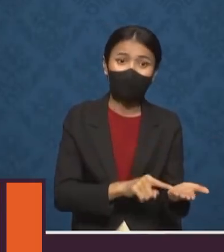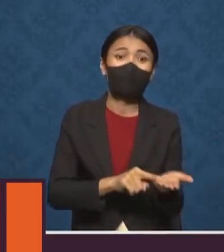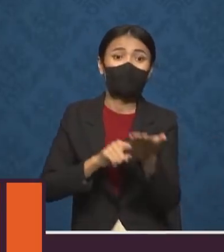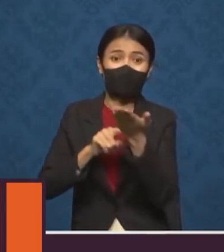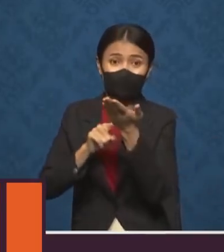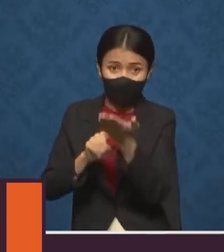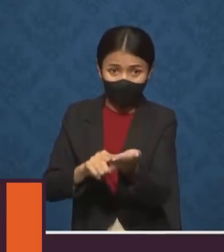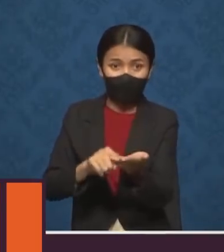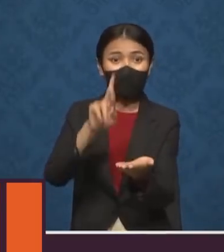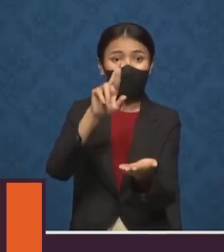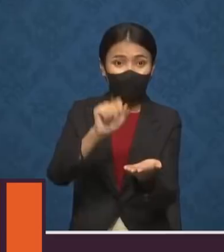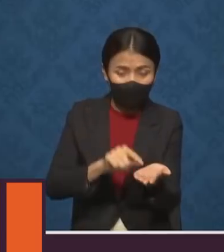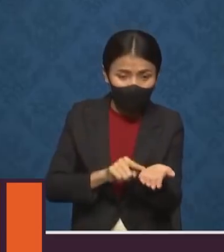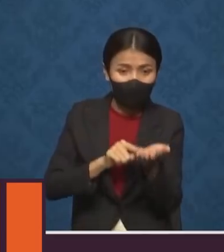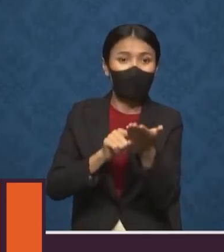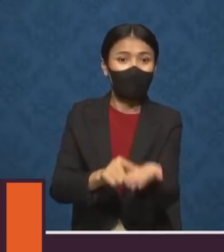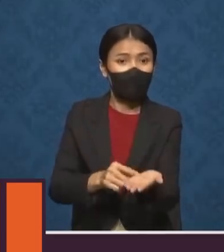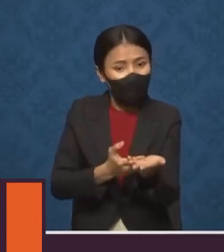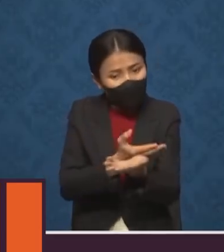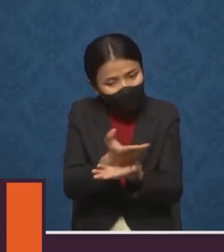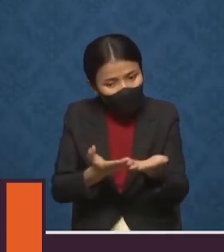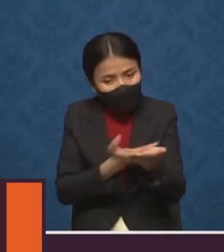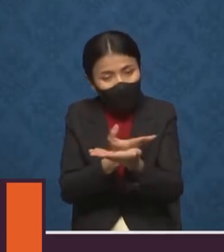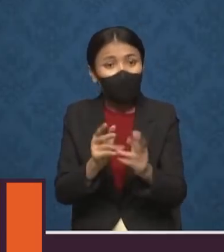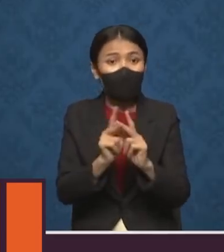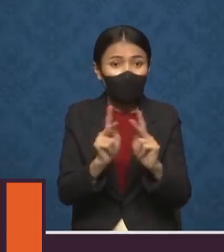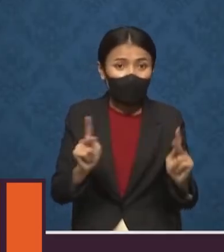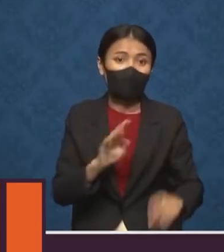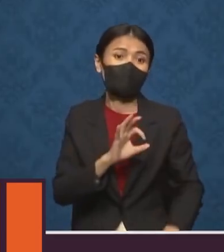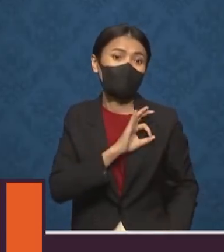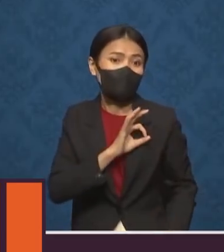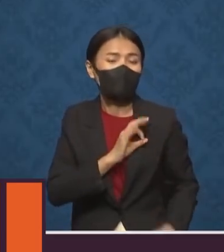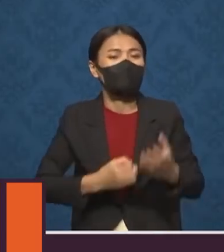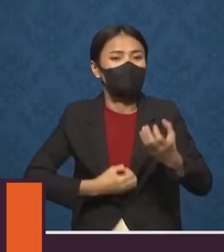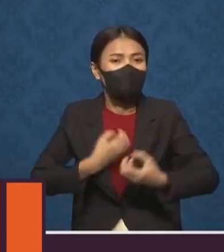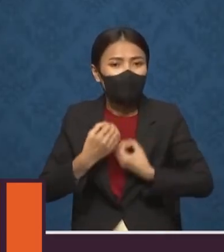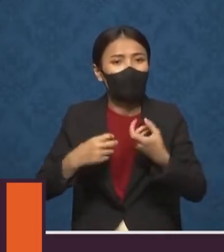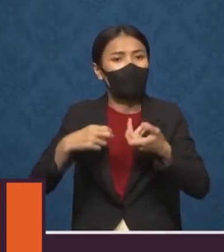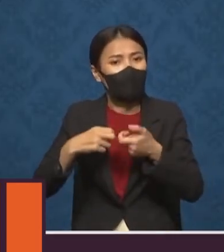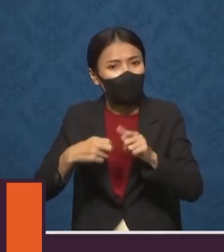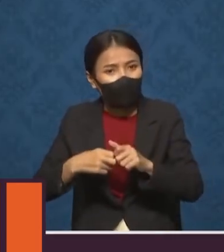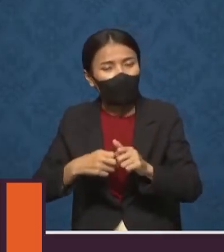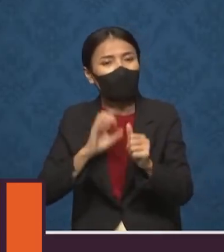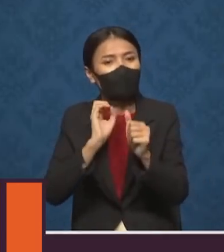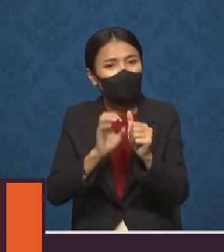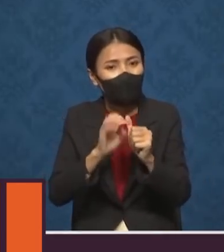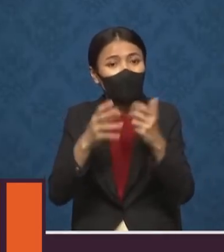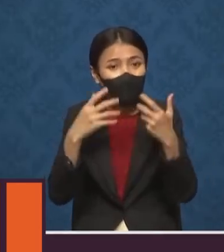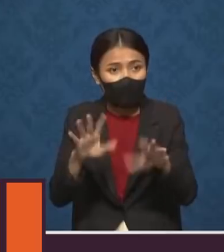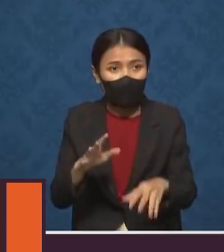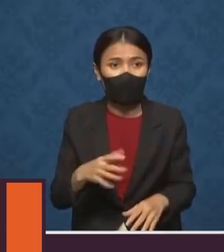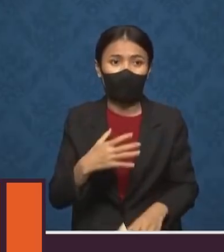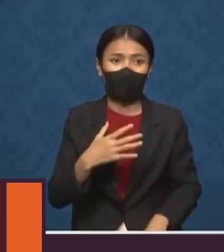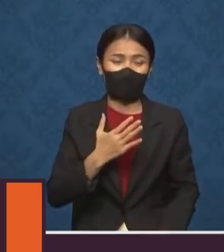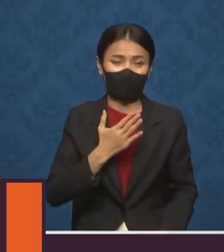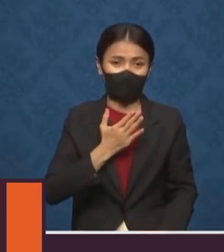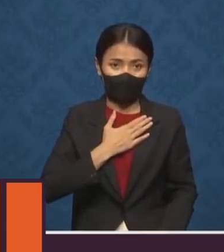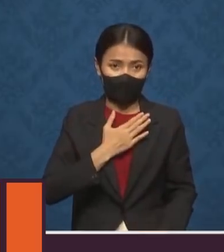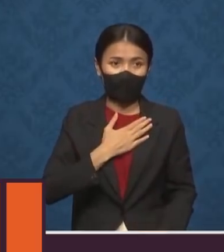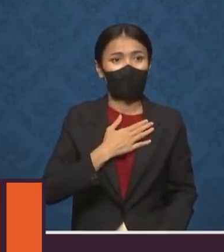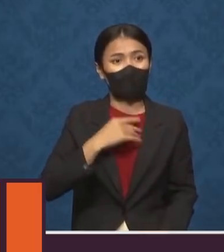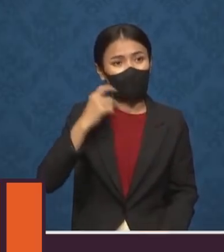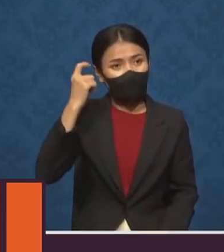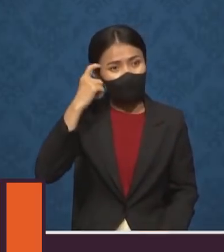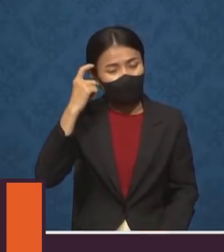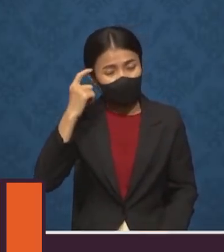และกันมาธิการหลายคนสมาชิกหลายท่านได้นำเสนอปัญหาและข้อคิดเห็นไปแล้วที่ฉันอยากจะนำเสนอข้อคิด